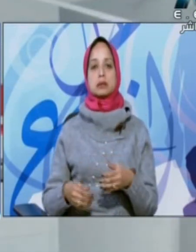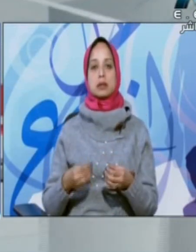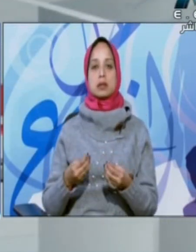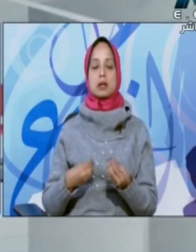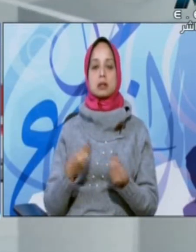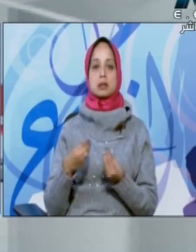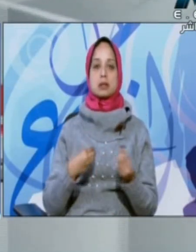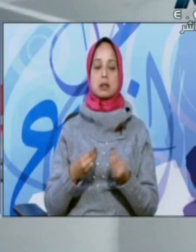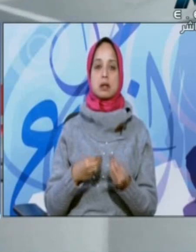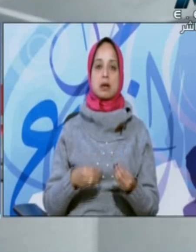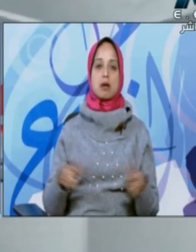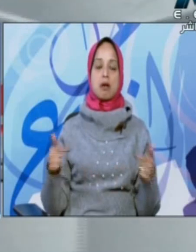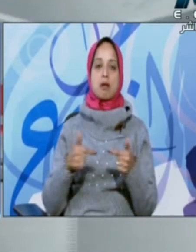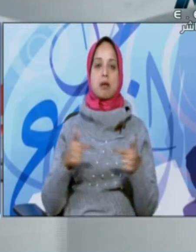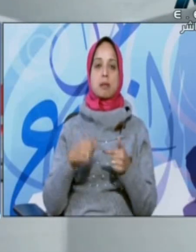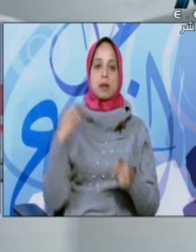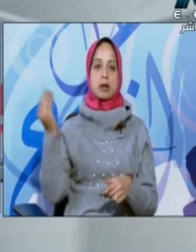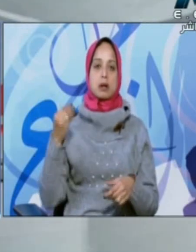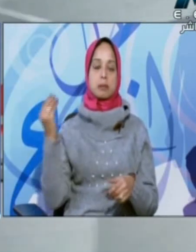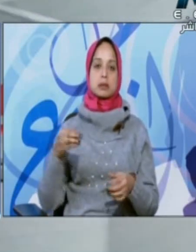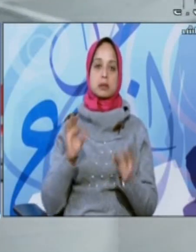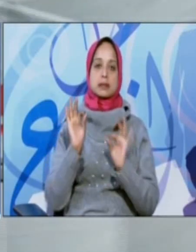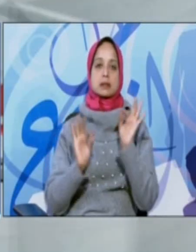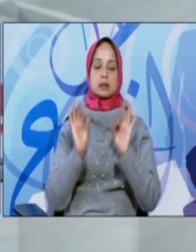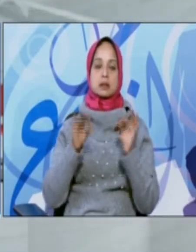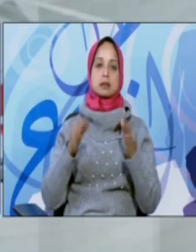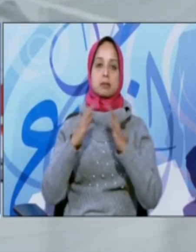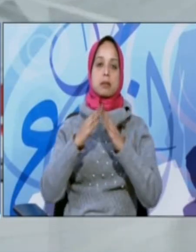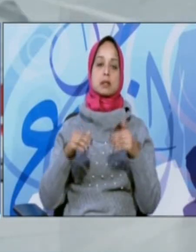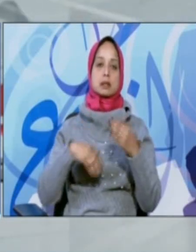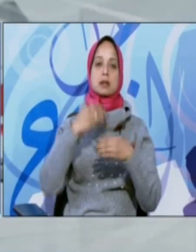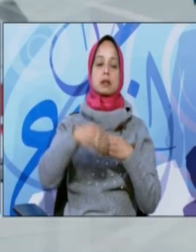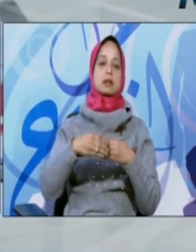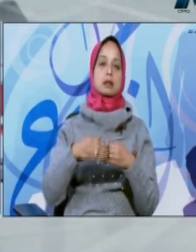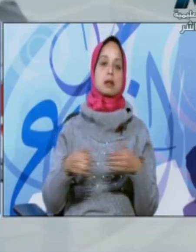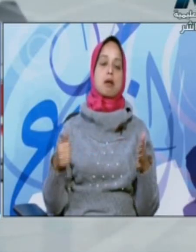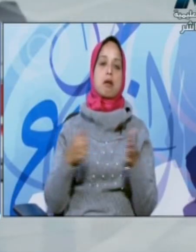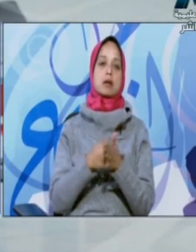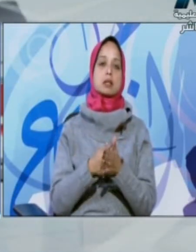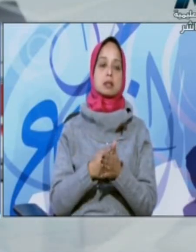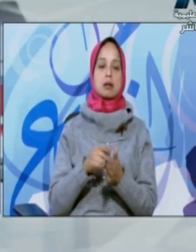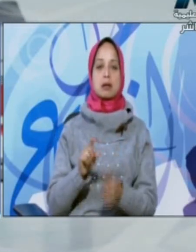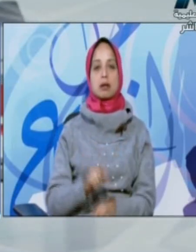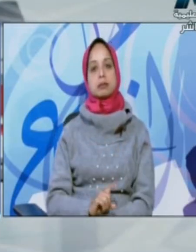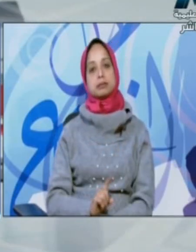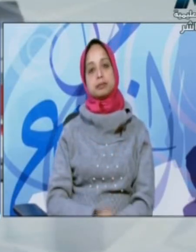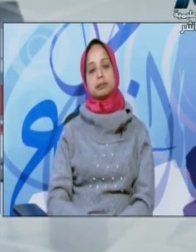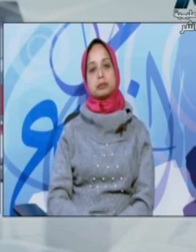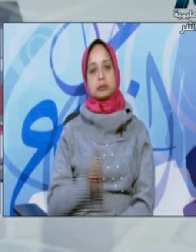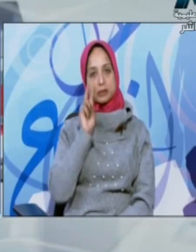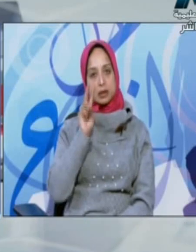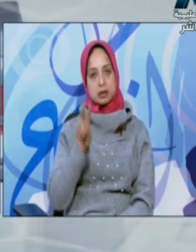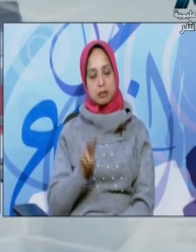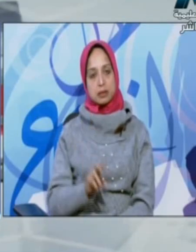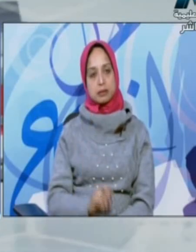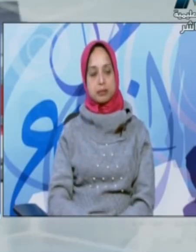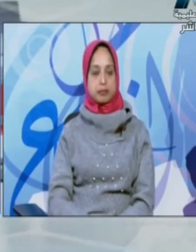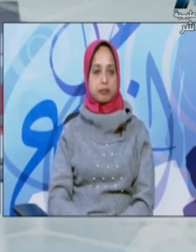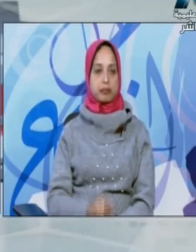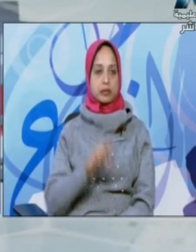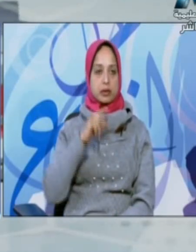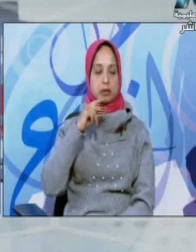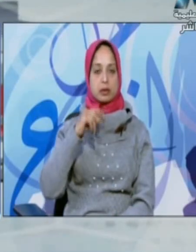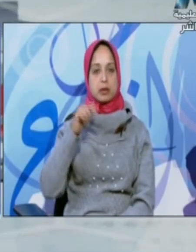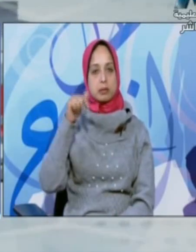الحرب العالمية وسياسة مصر الخارجية؟ طبعا هي الحادثة نفسها مع طرد عليمان، فنخلي بالنا من الحاجات دي. طيب هنتكلم